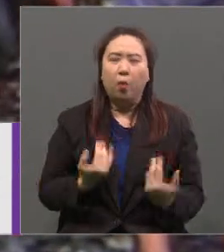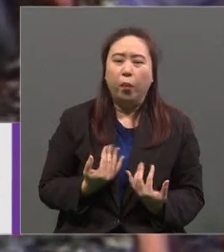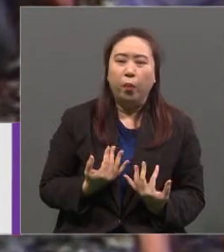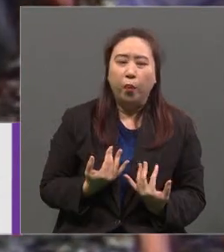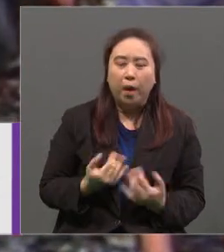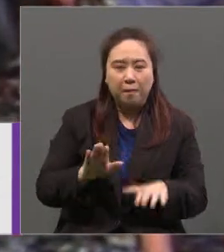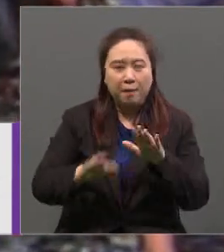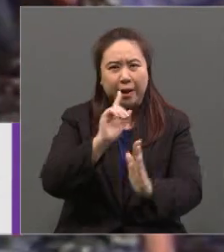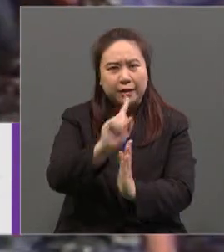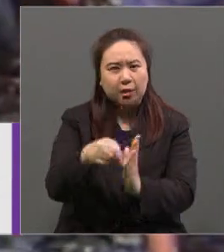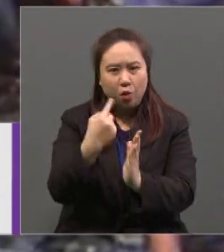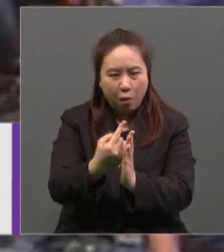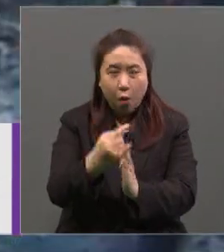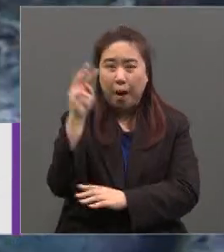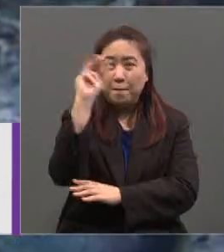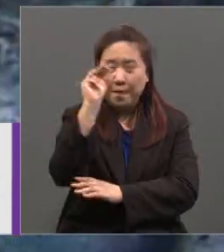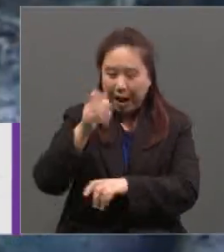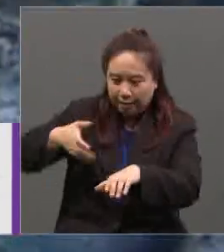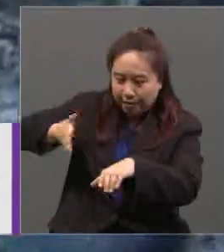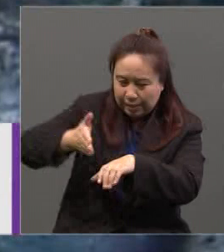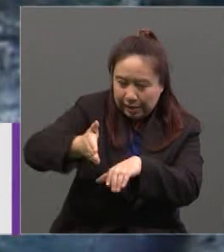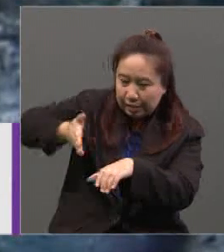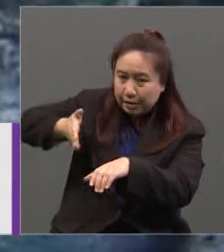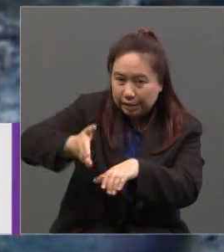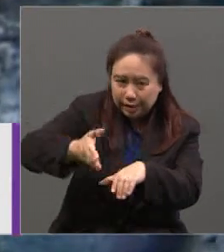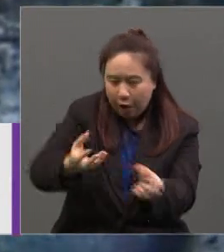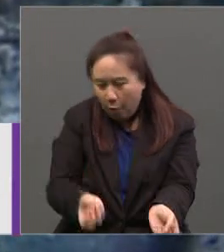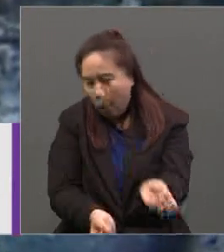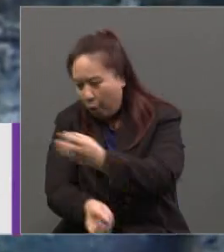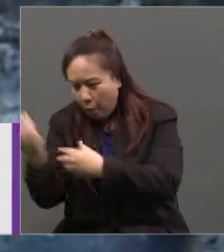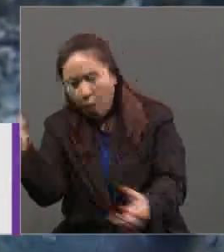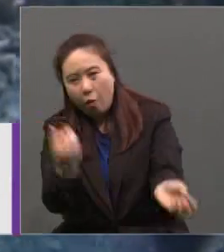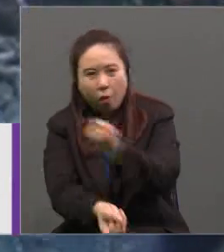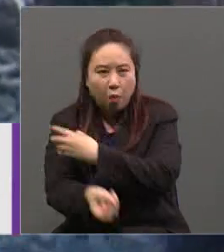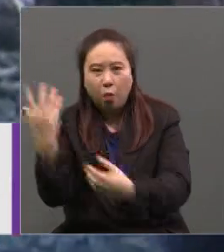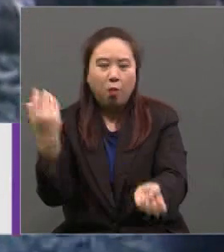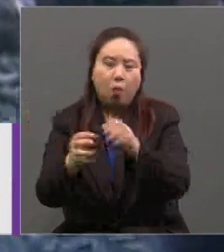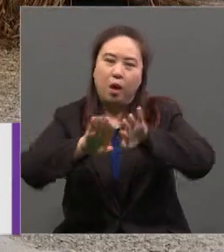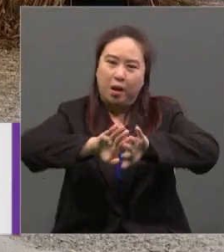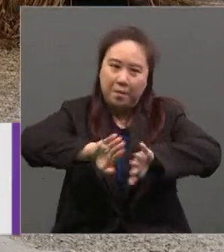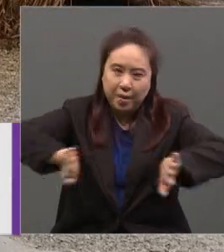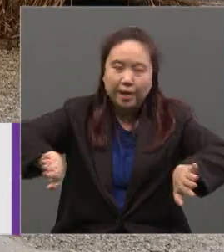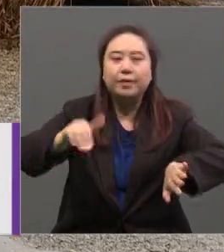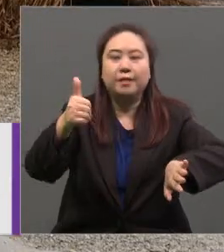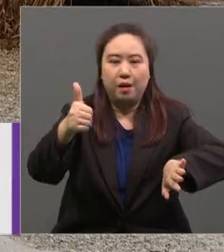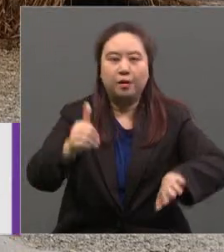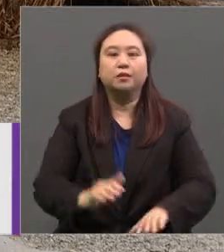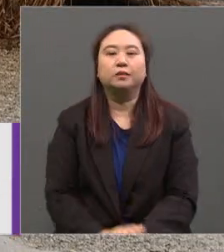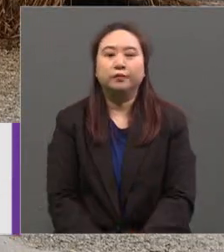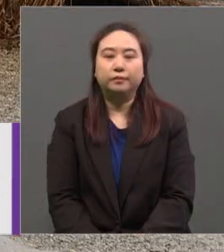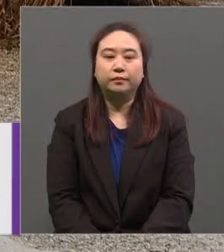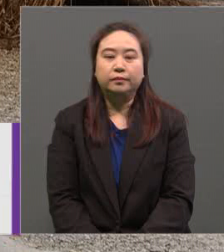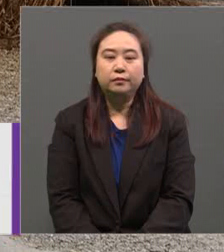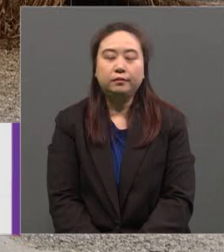า1ชั่วโมงนะคะเพื่อที่จะเลื่อยกิ่งไม้แล้วก็เคลื่อนย้ายออกจากพื้นผิวถนนถึงสามารถที่จะเปิดใช้เส้นทางได้ตามปก